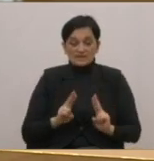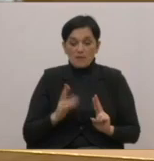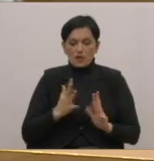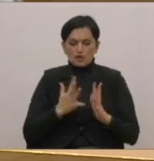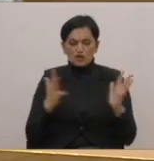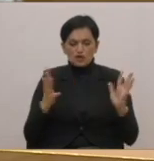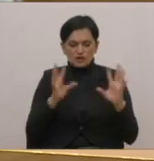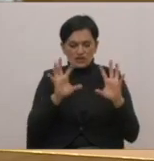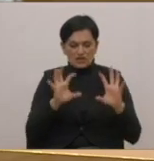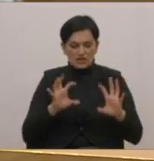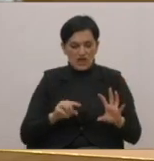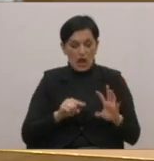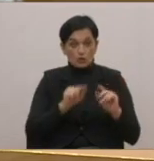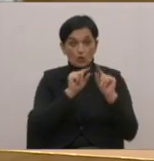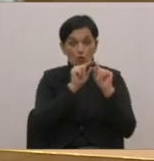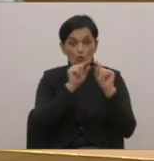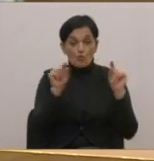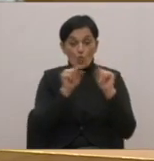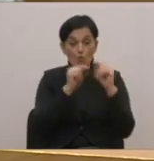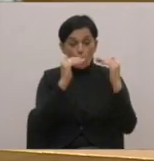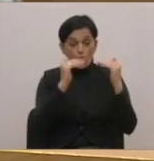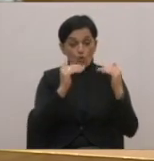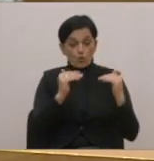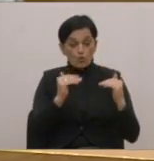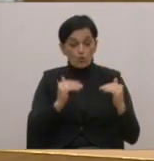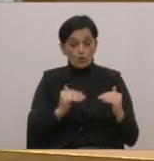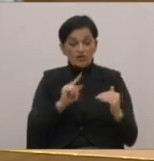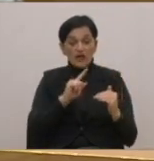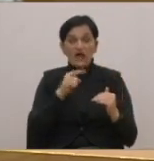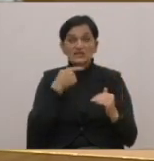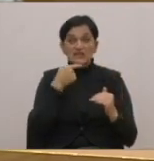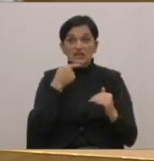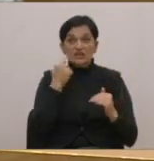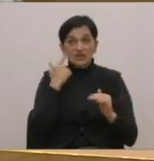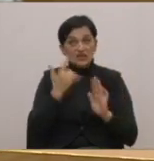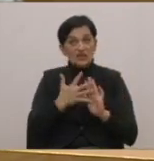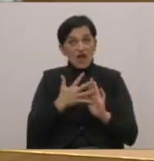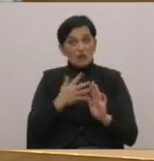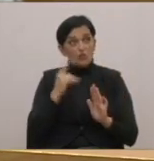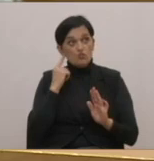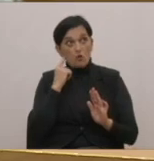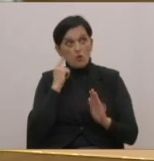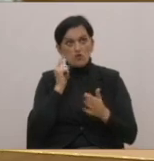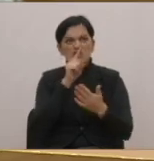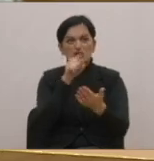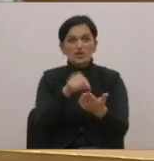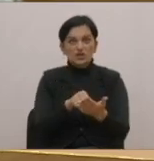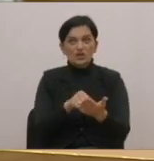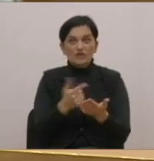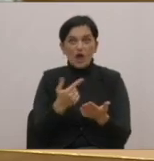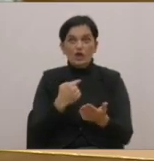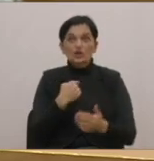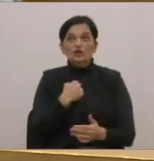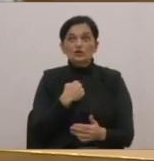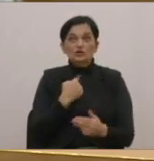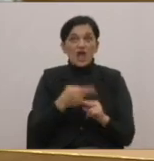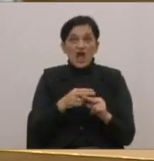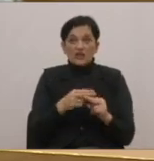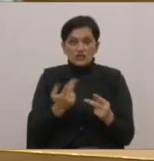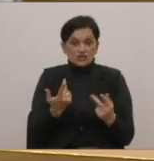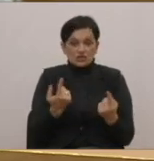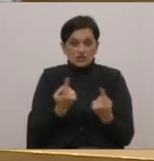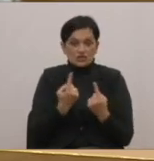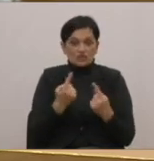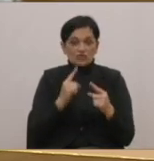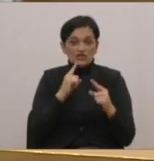anonia magram. Muhobri, rogor, ne hilaven, raga, da, si truia, caige, mă uspen, kitho, ga, niște, da, sva kitho. Ce oliva, mă goni, e sambavia, ho,